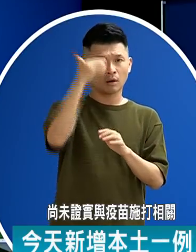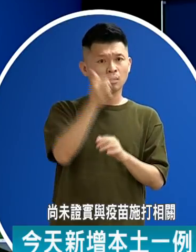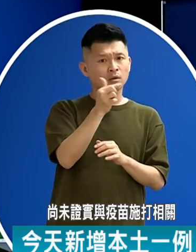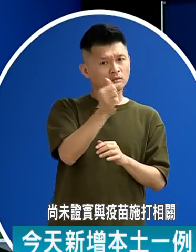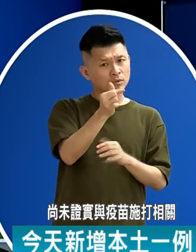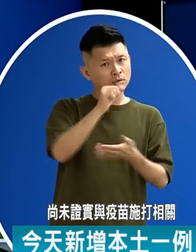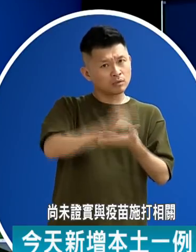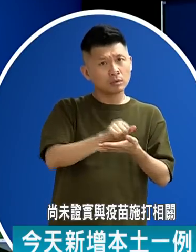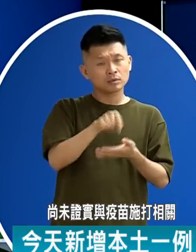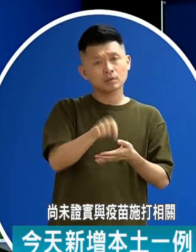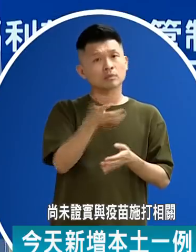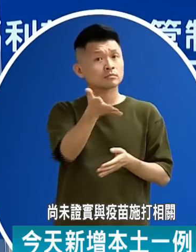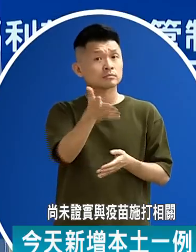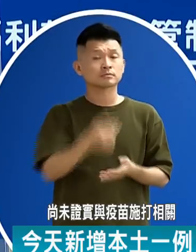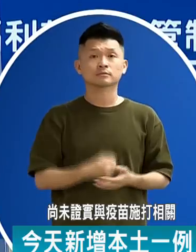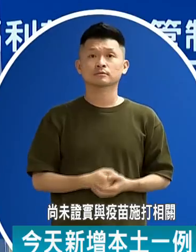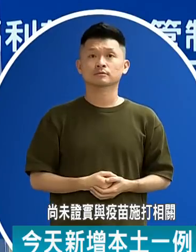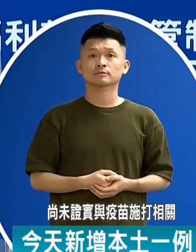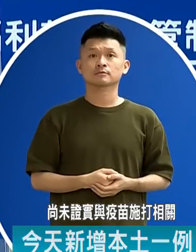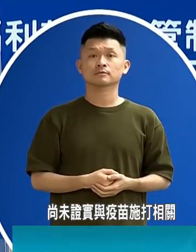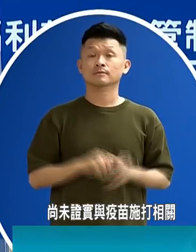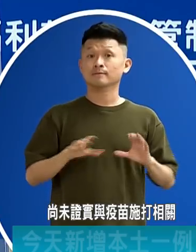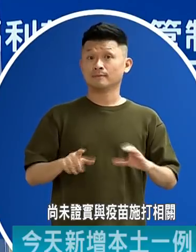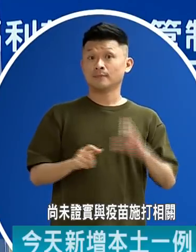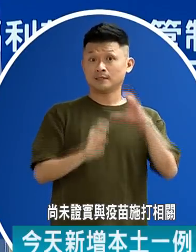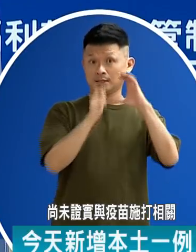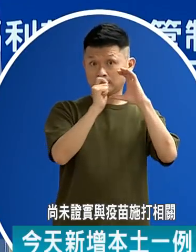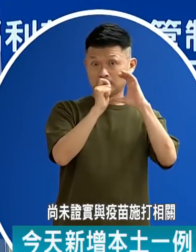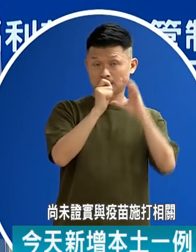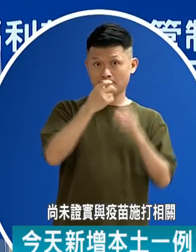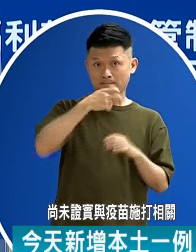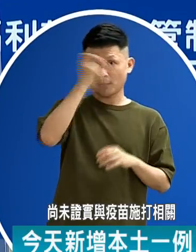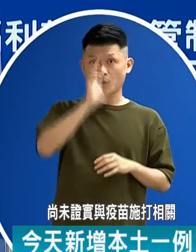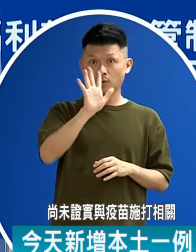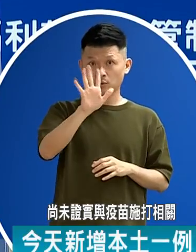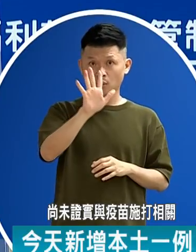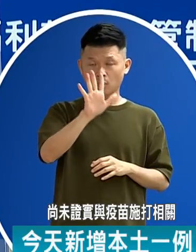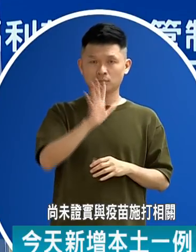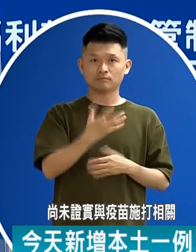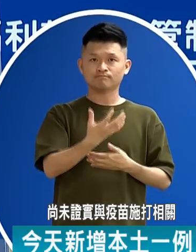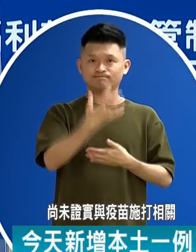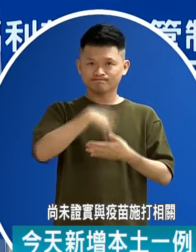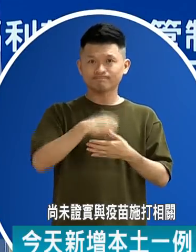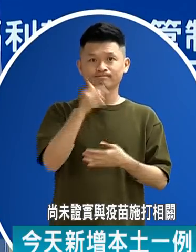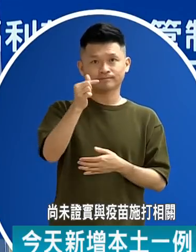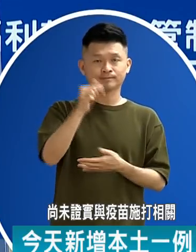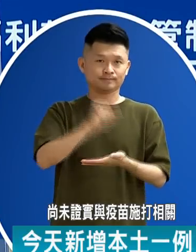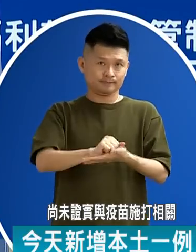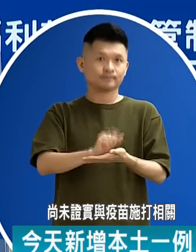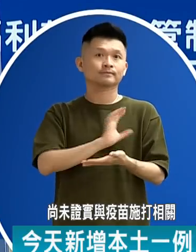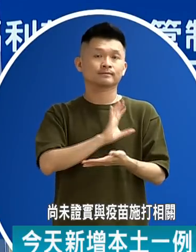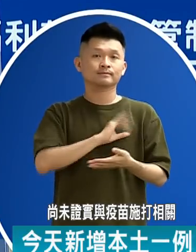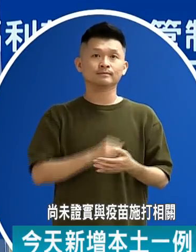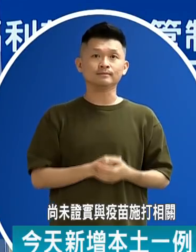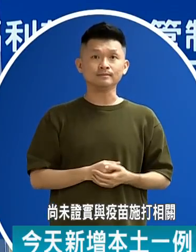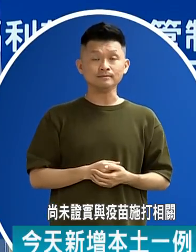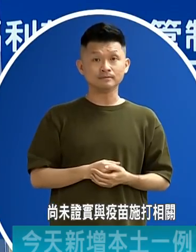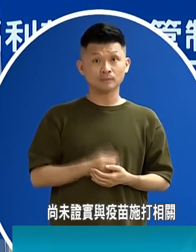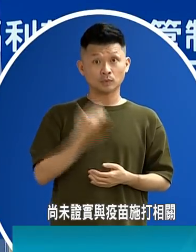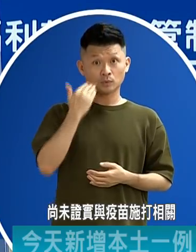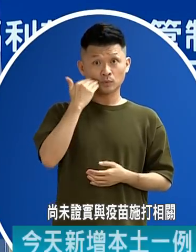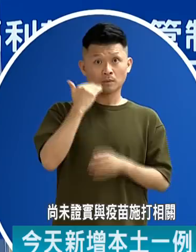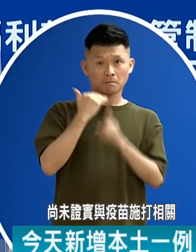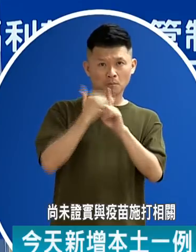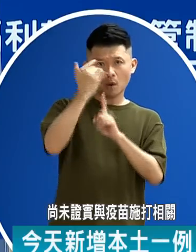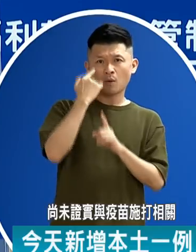原因？谢谢。 会，我们现在 CT 值验得到的都会把它列入确诊哈，当然有一些特别高或